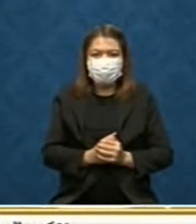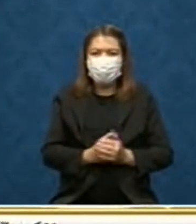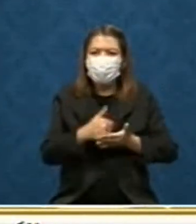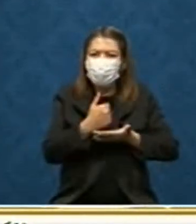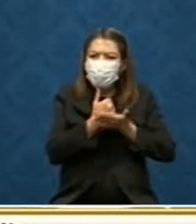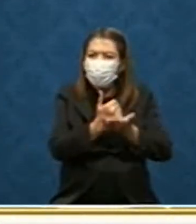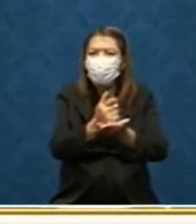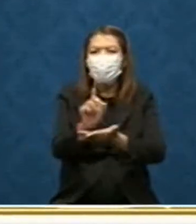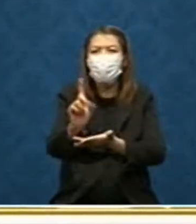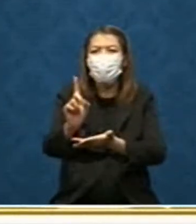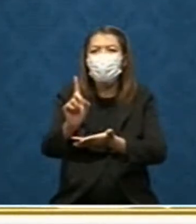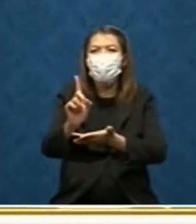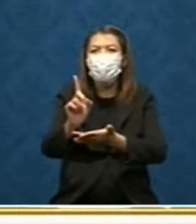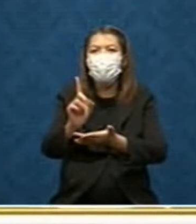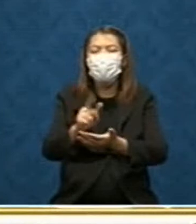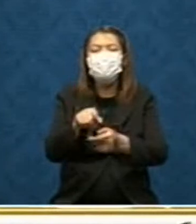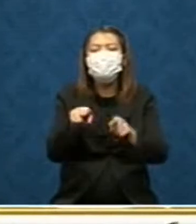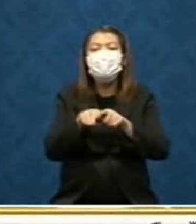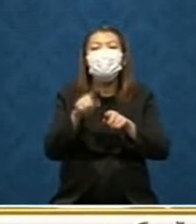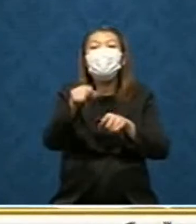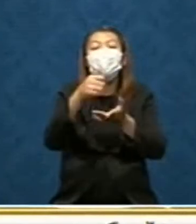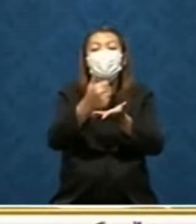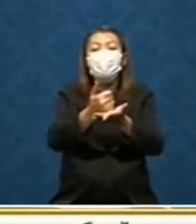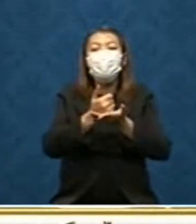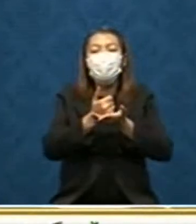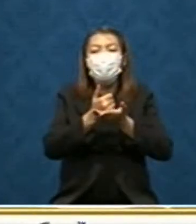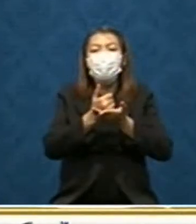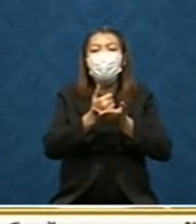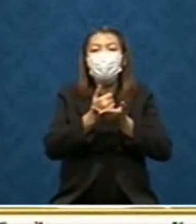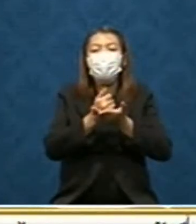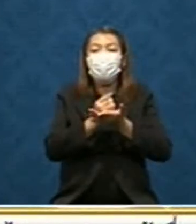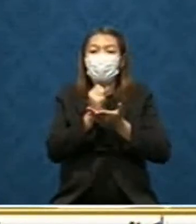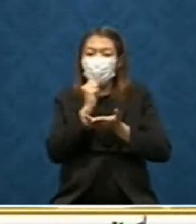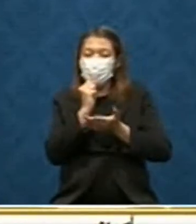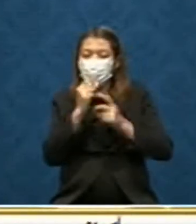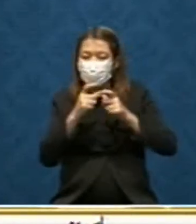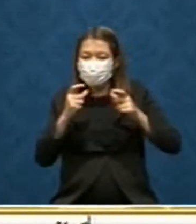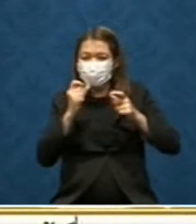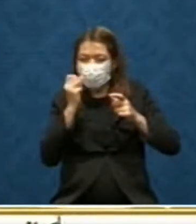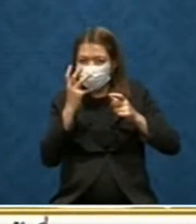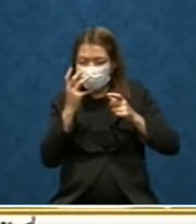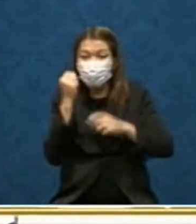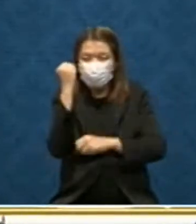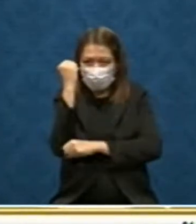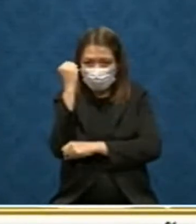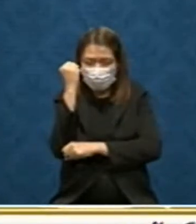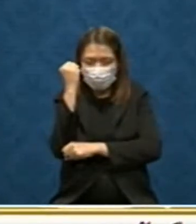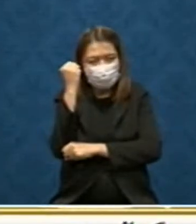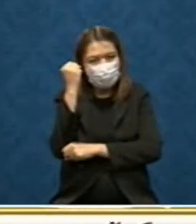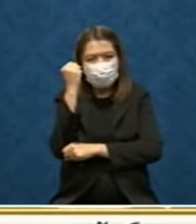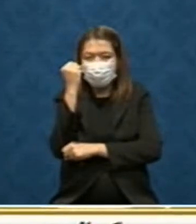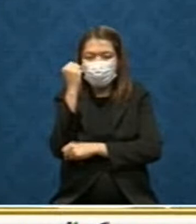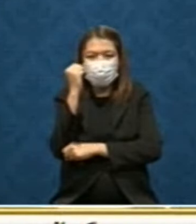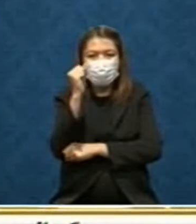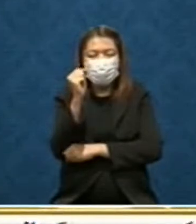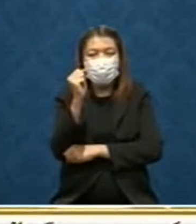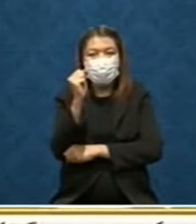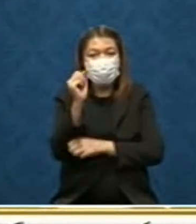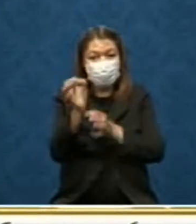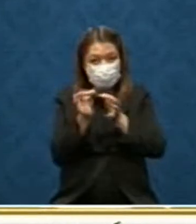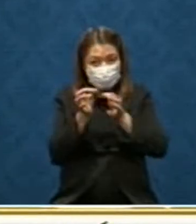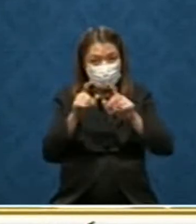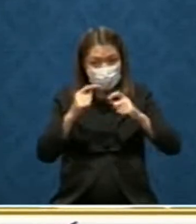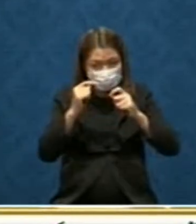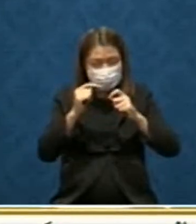ช่วยยไกบอกแล้วก็ช่วยอยททานช่วยก็คือช่วยบัรษวติการคนชนนั่คอคำตอบหรไม่เราบอกว่า